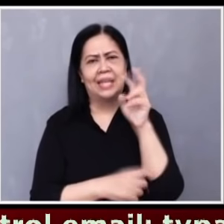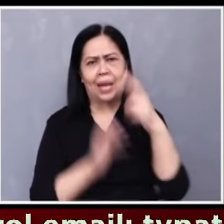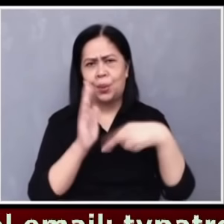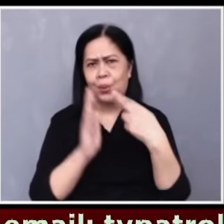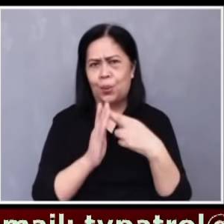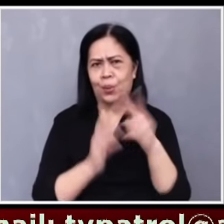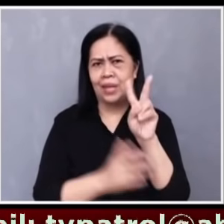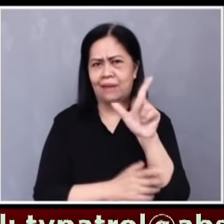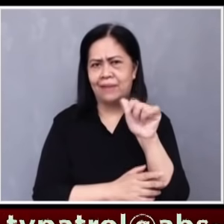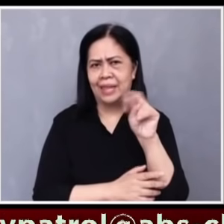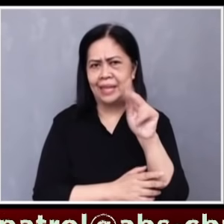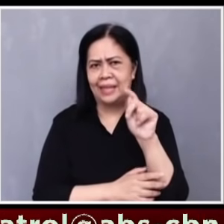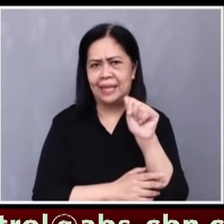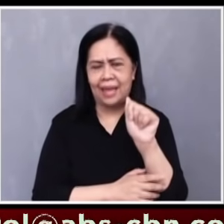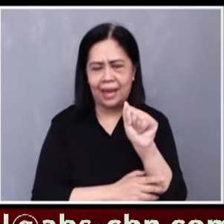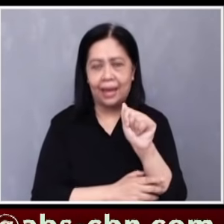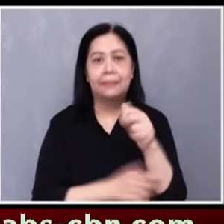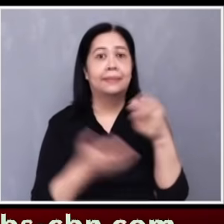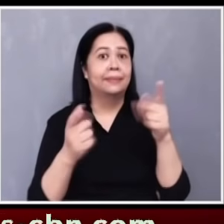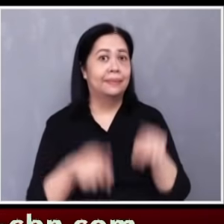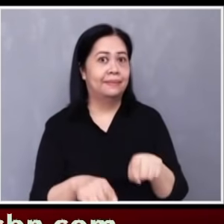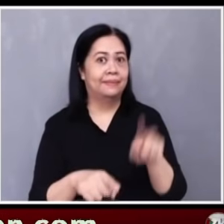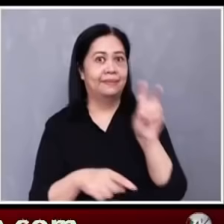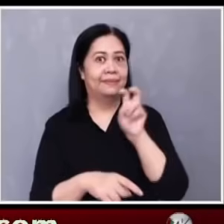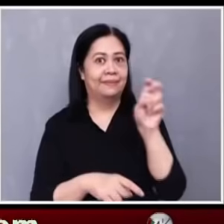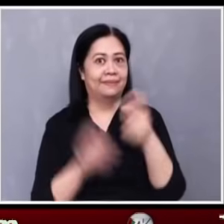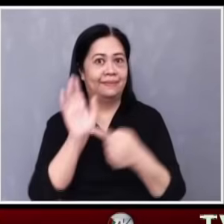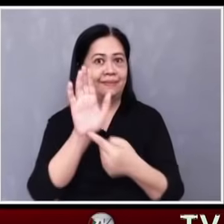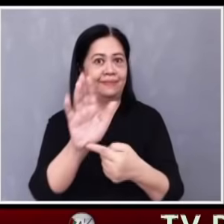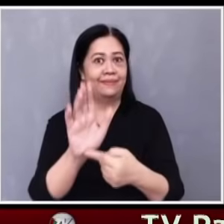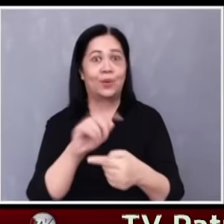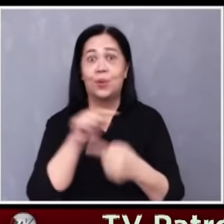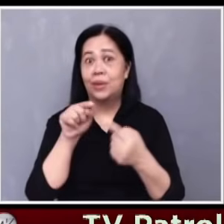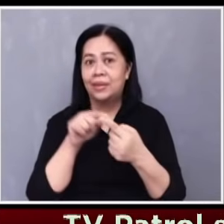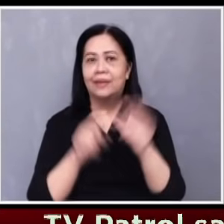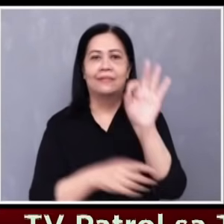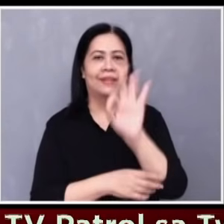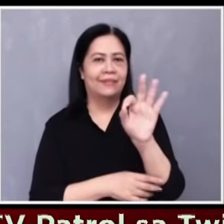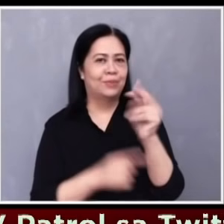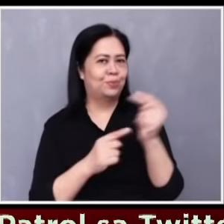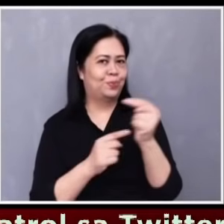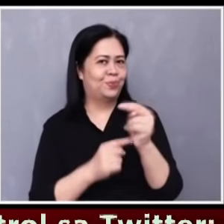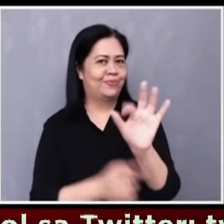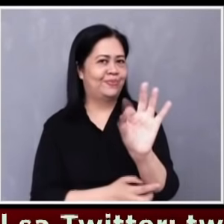Valentina. Magaganap ang Valentina Reveal sa Biyernes, November